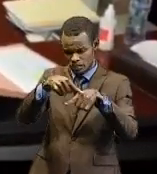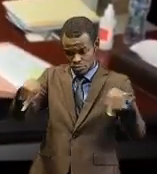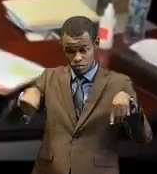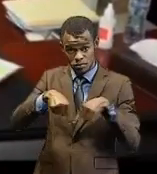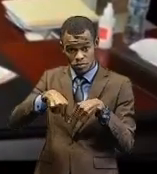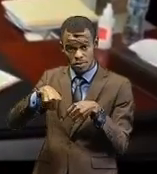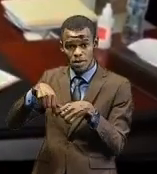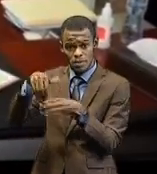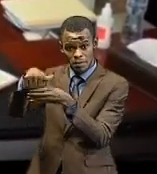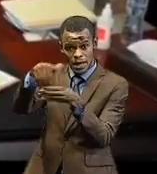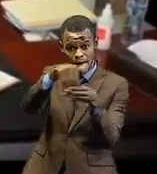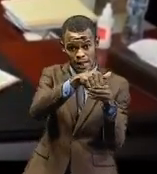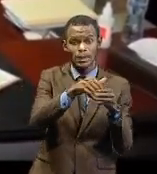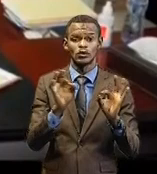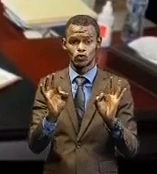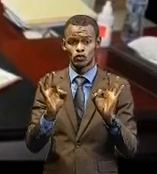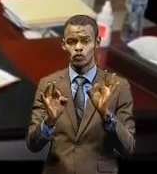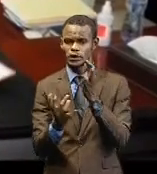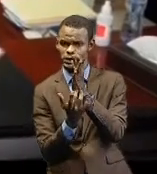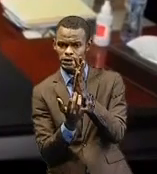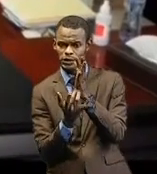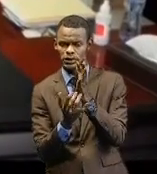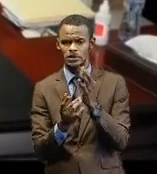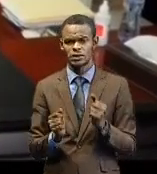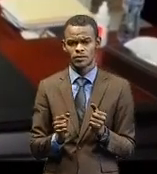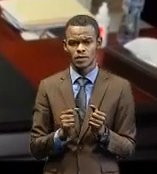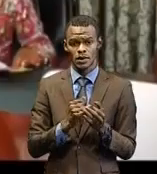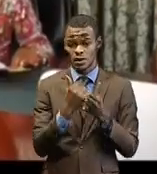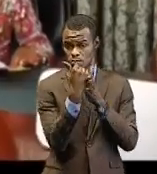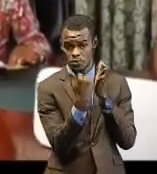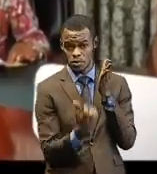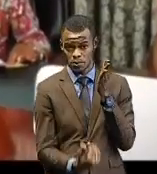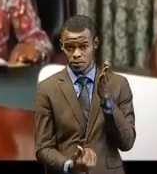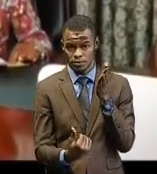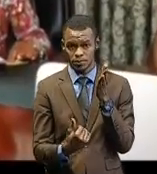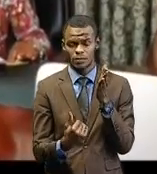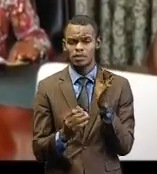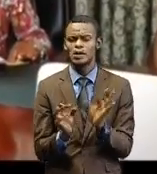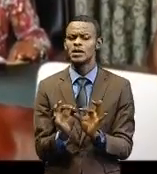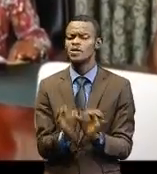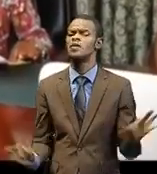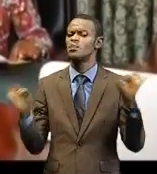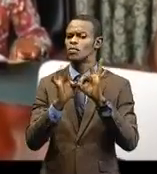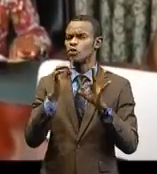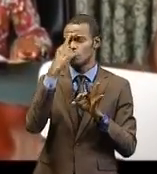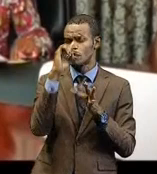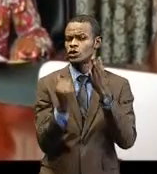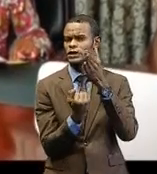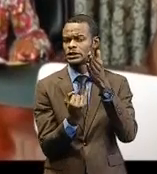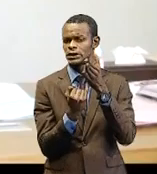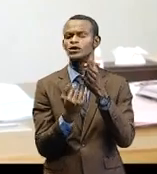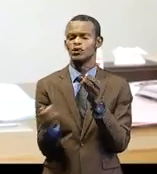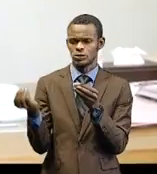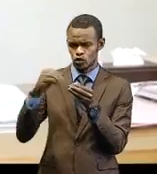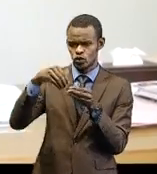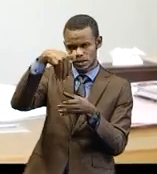technologiques. Les pistes de financement de ces plans directeurs d'industrialisation y sont également reprises.